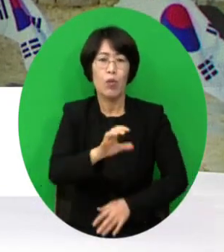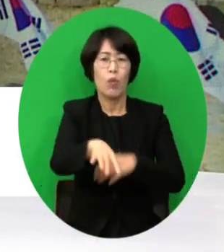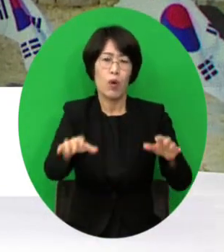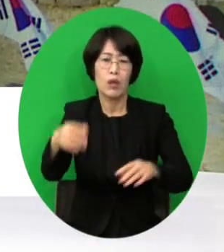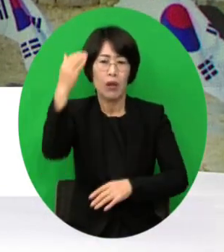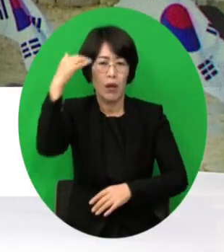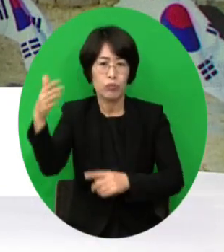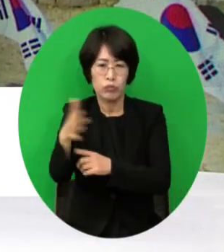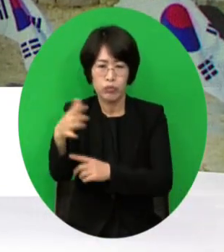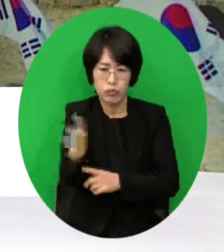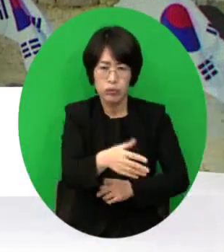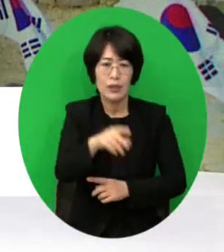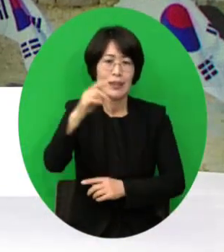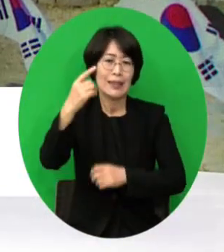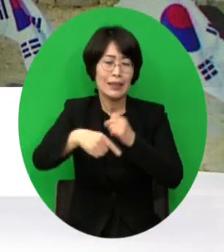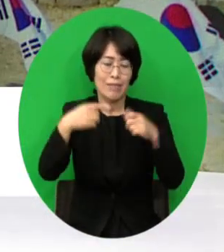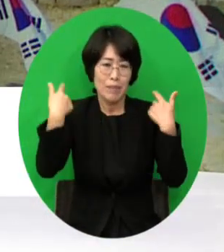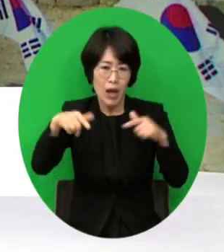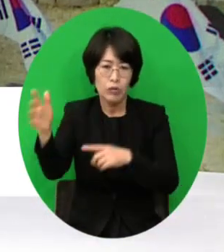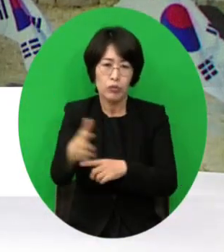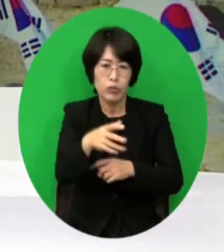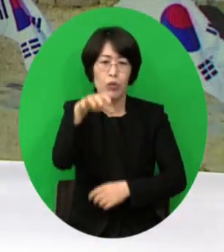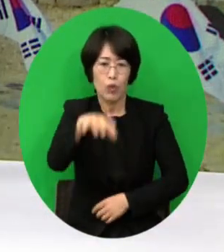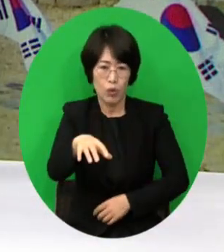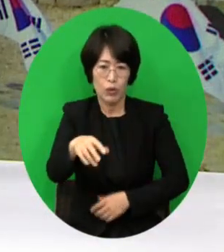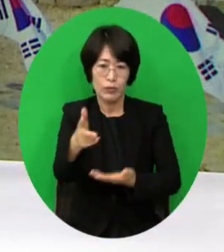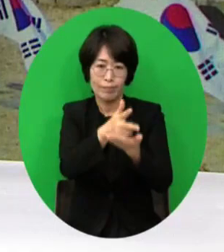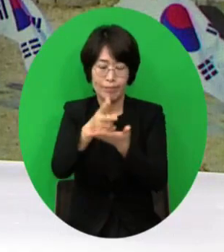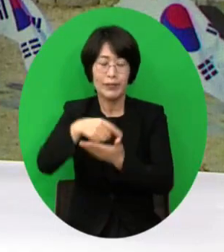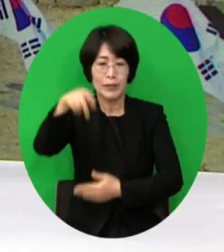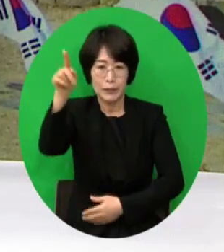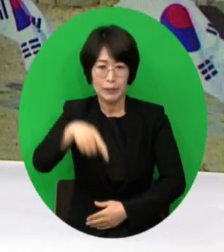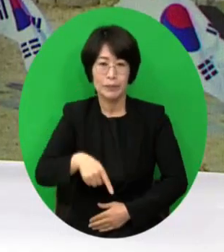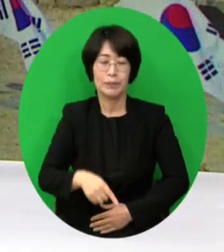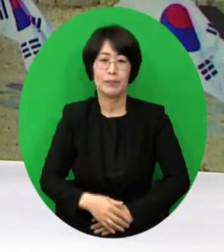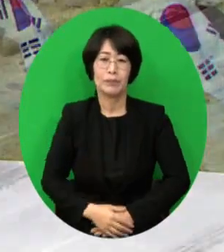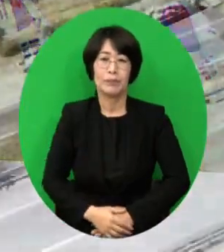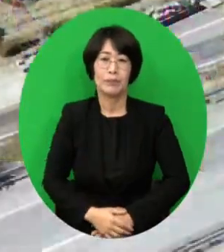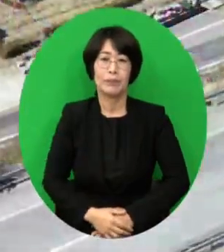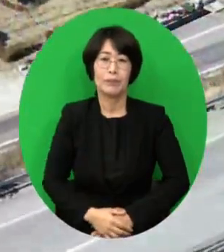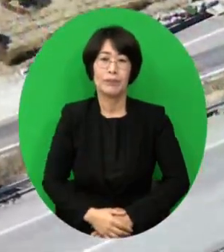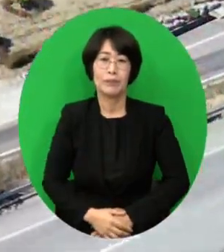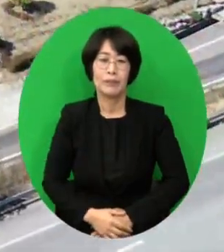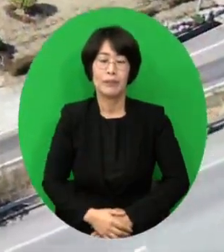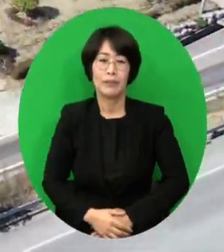해남군 옥천면 양한묵 생가를 신강화 기자가 다녀왔습니다.